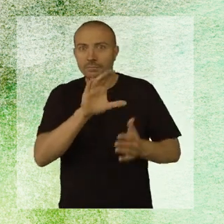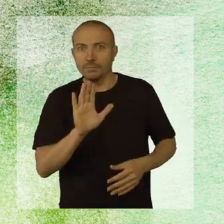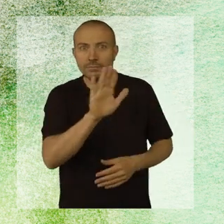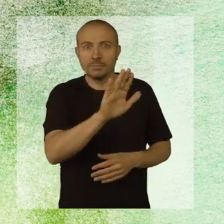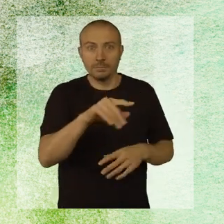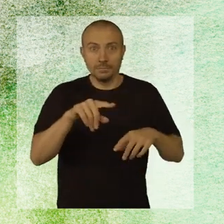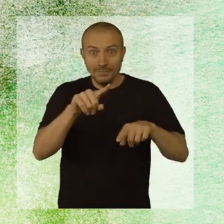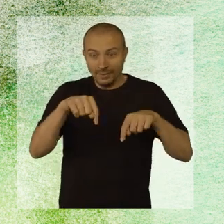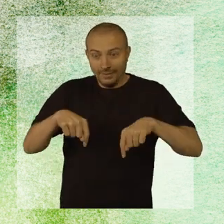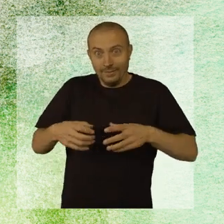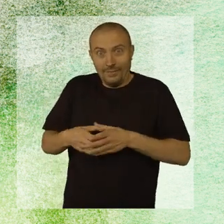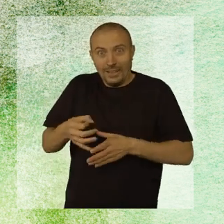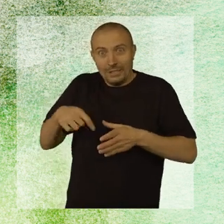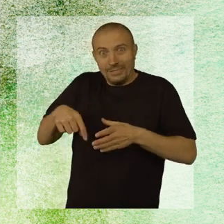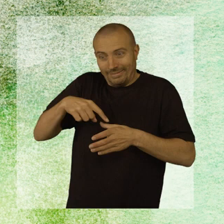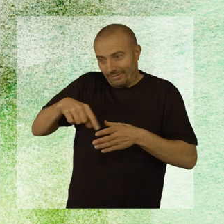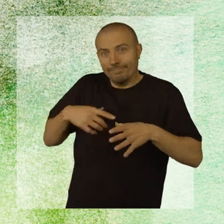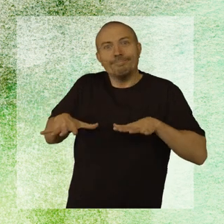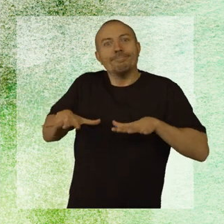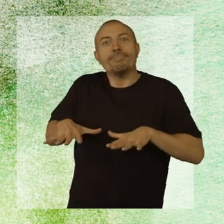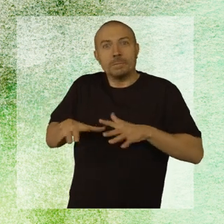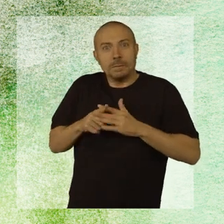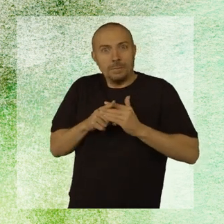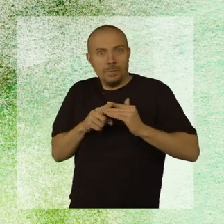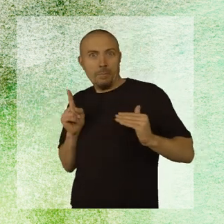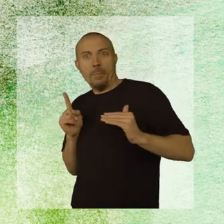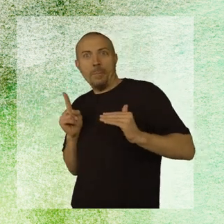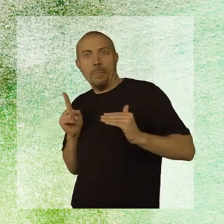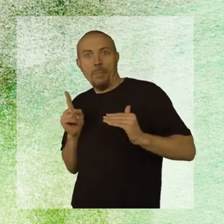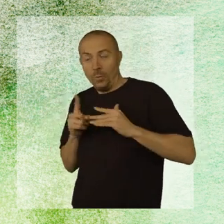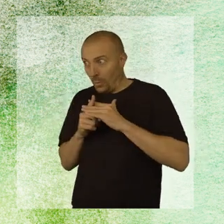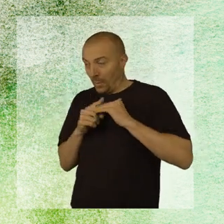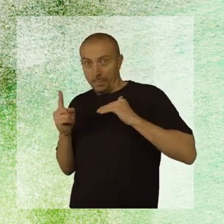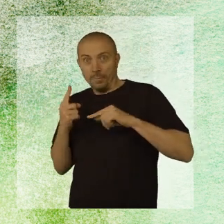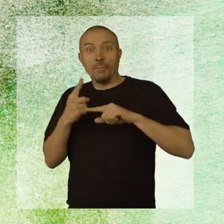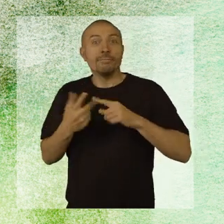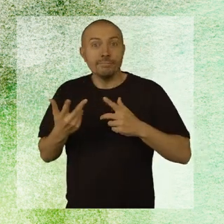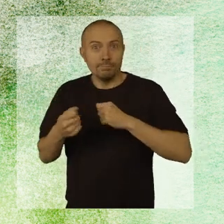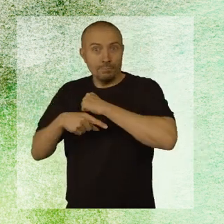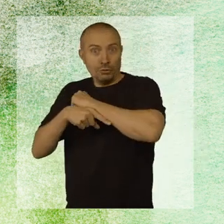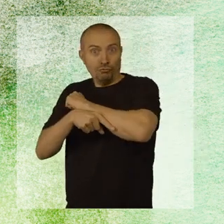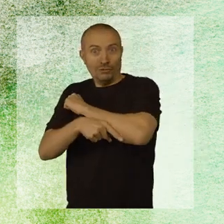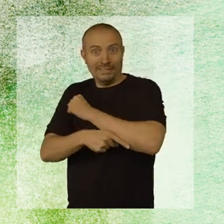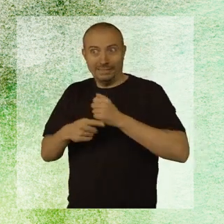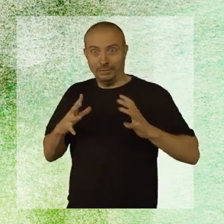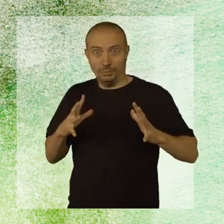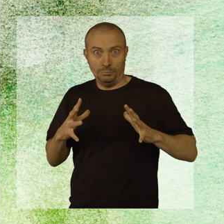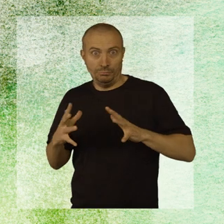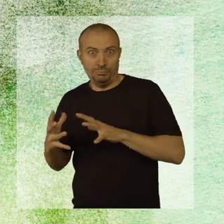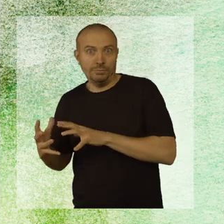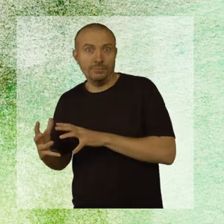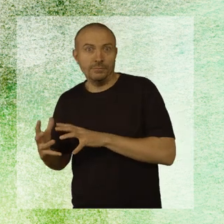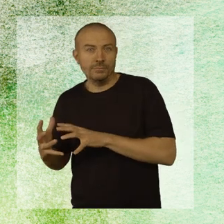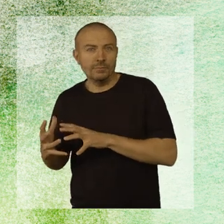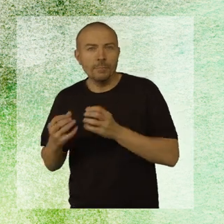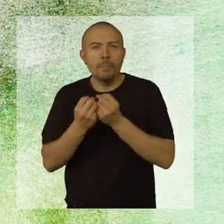handicapés sont partis. Donc, ça aggrave non seulement notre isolement, mais encore